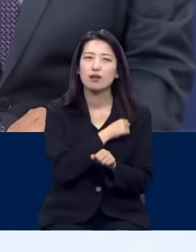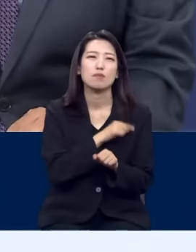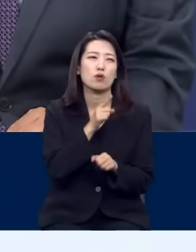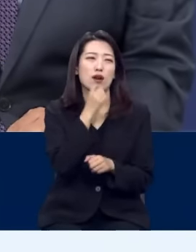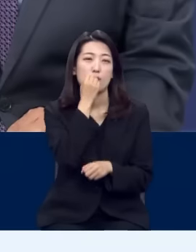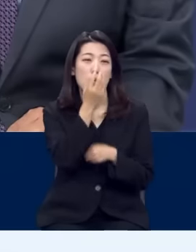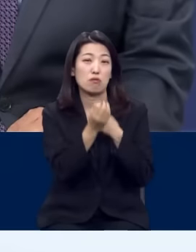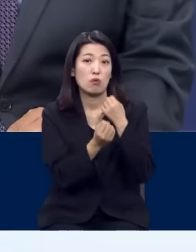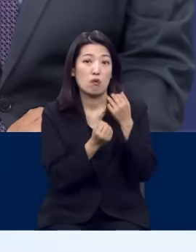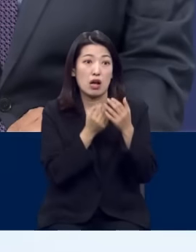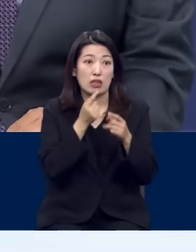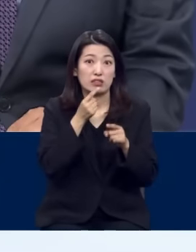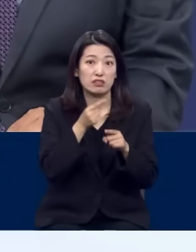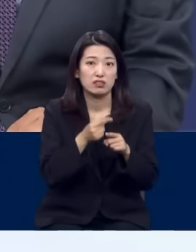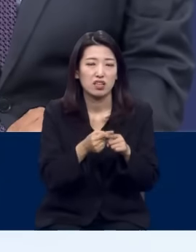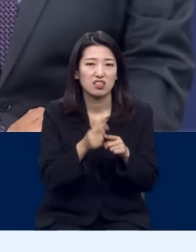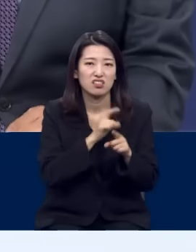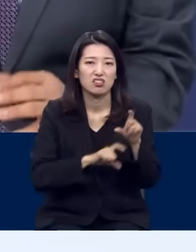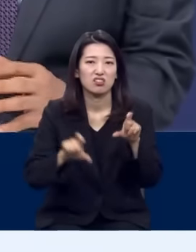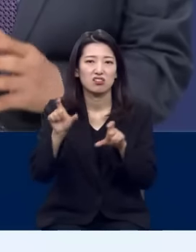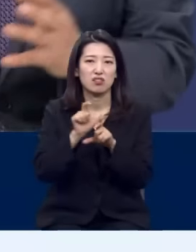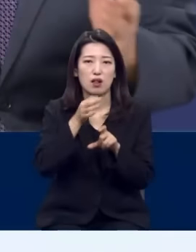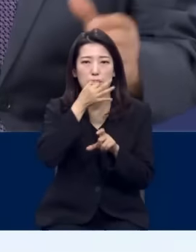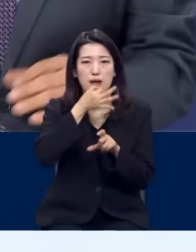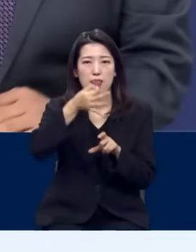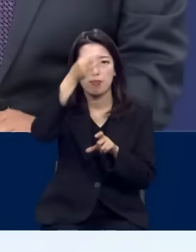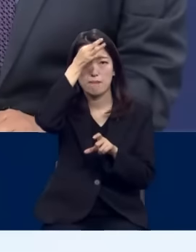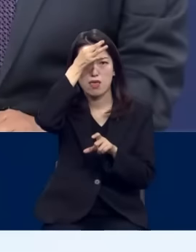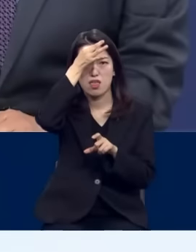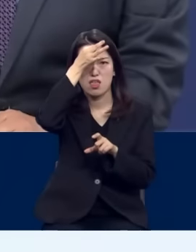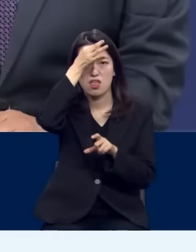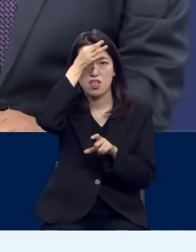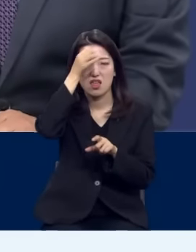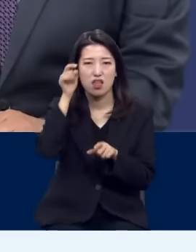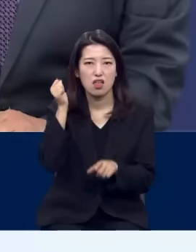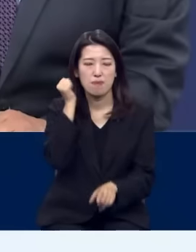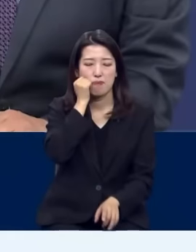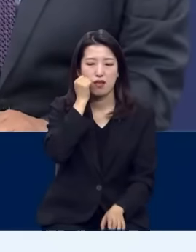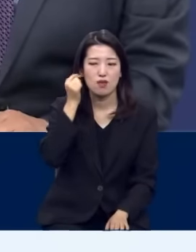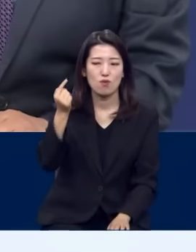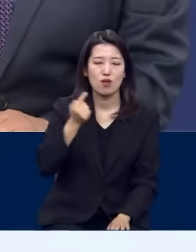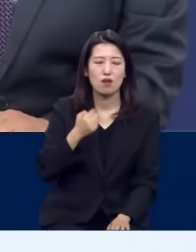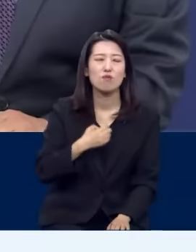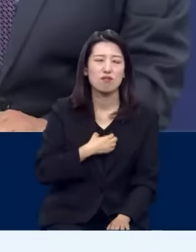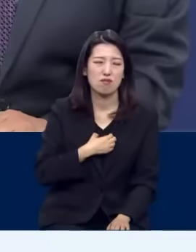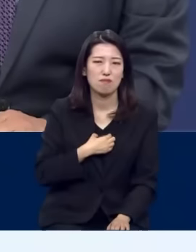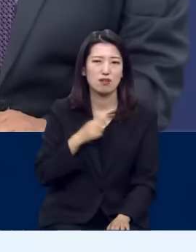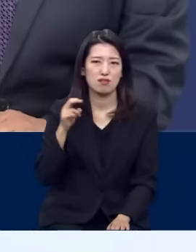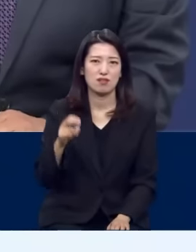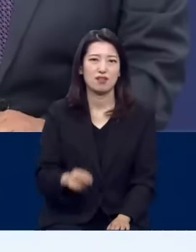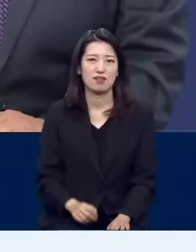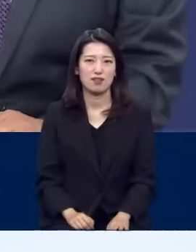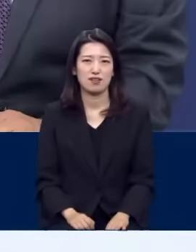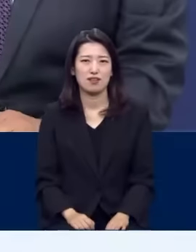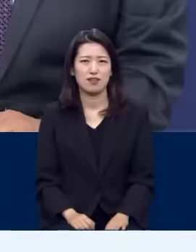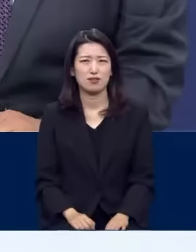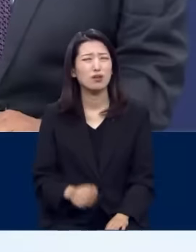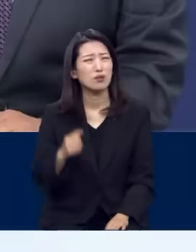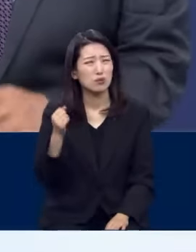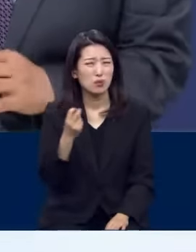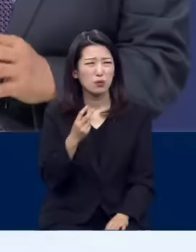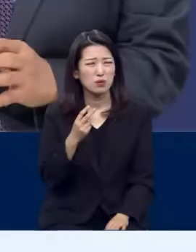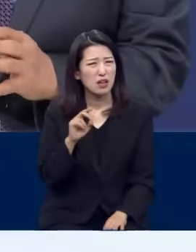다른 정치인들이 연루된게 또 나오면은 이게 일파만파 커질 수도 있다 이렇게 볼 수 있겠습니다 어쩌면은 또 허풍이 수도